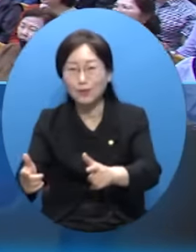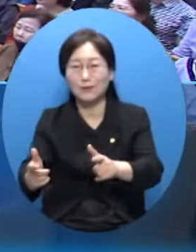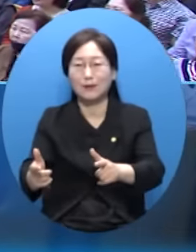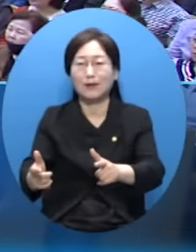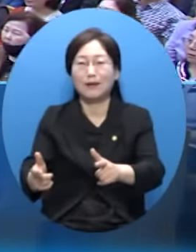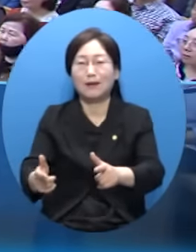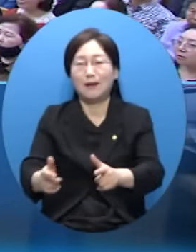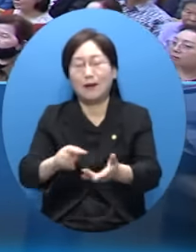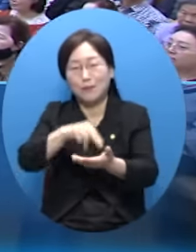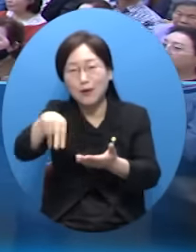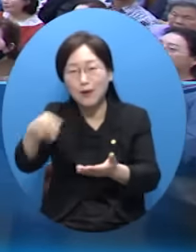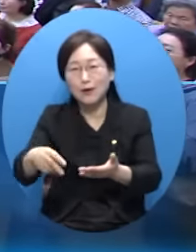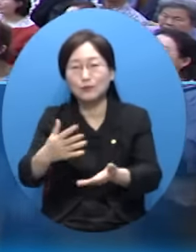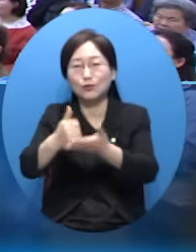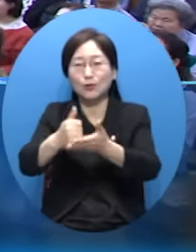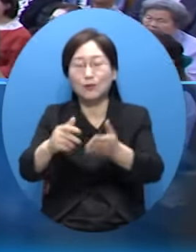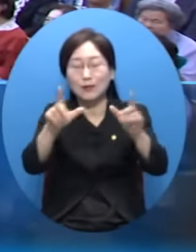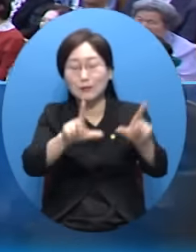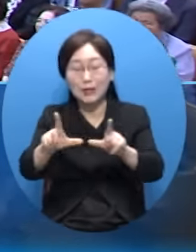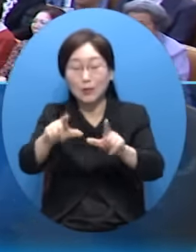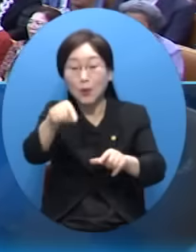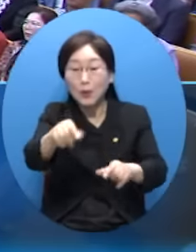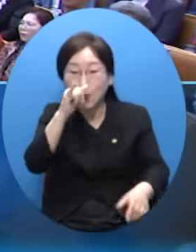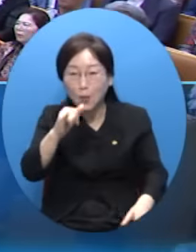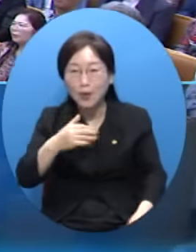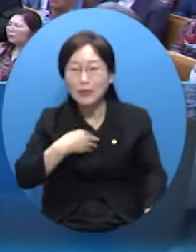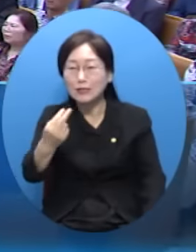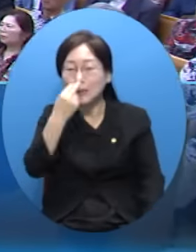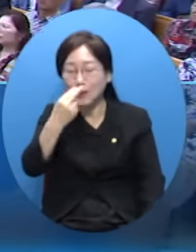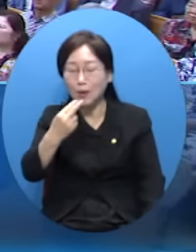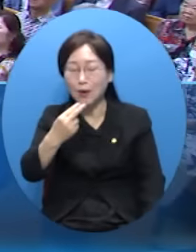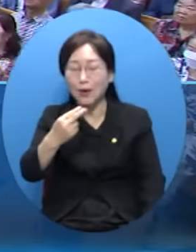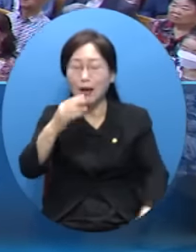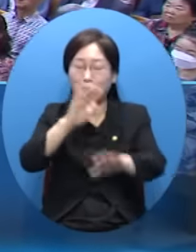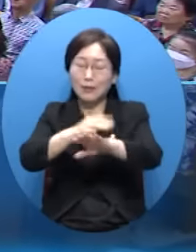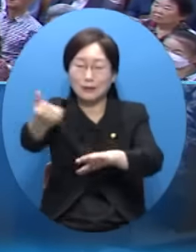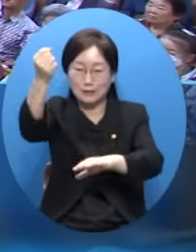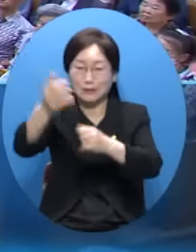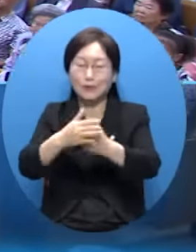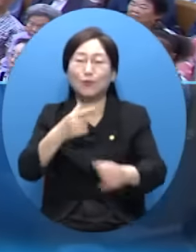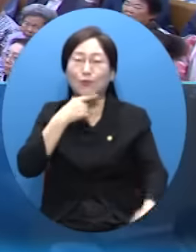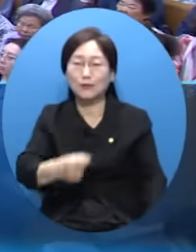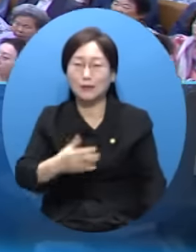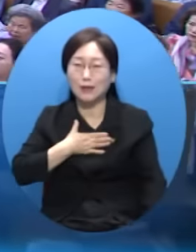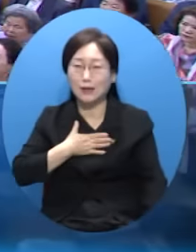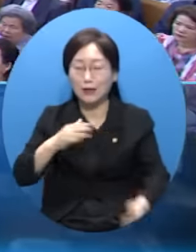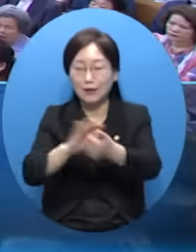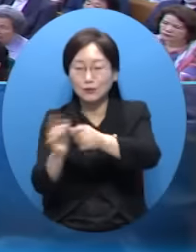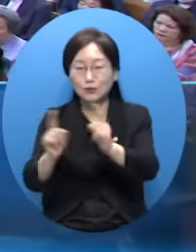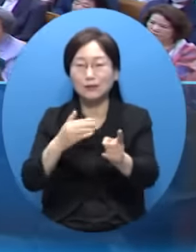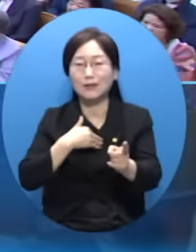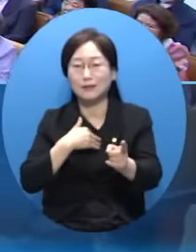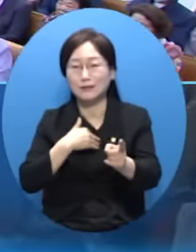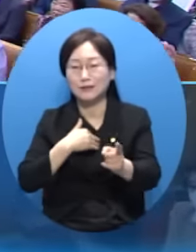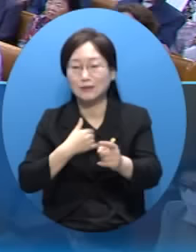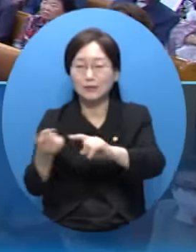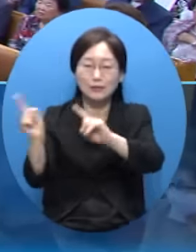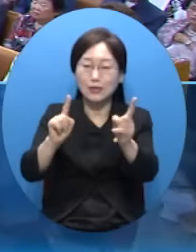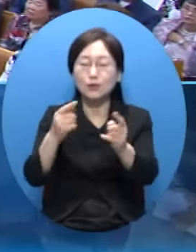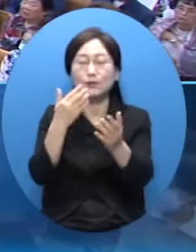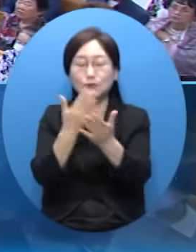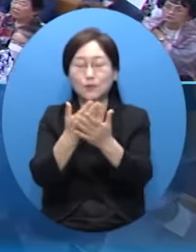주여 사람이 사는 것이 이에 있고 내 심령의 생명도 온전히 거기 있사오니 원하건대 나를 취하시며 나를